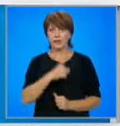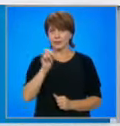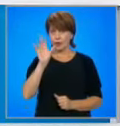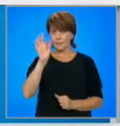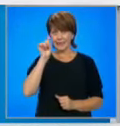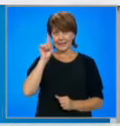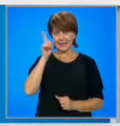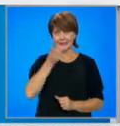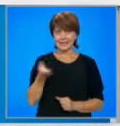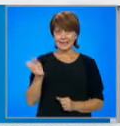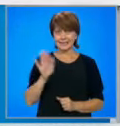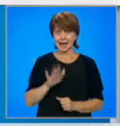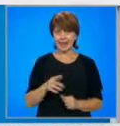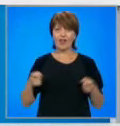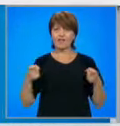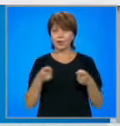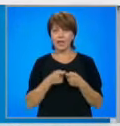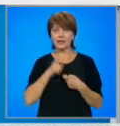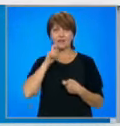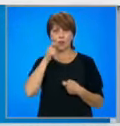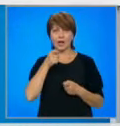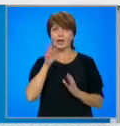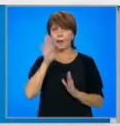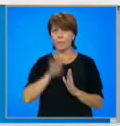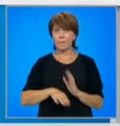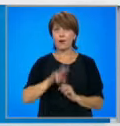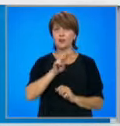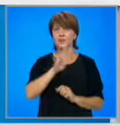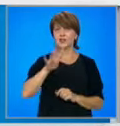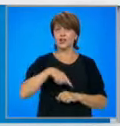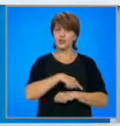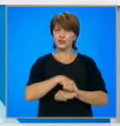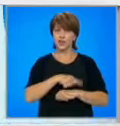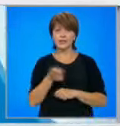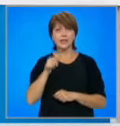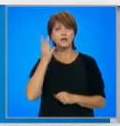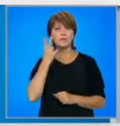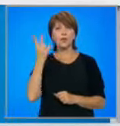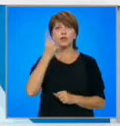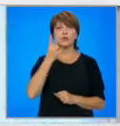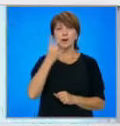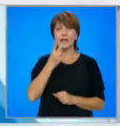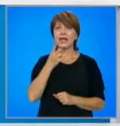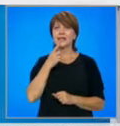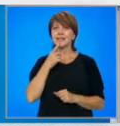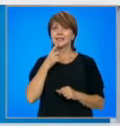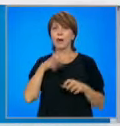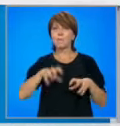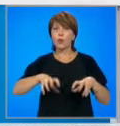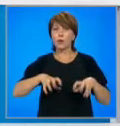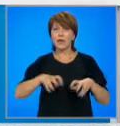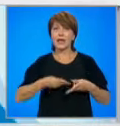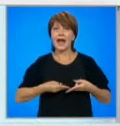150 дни след началото на войната в Украйна и по-малко от 24 часа след споразумението за деблокиране на износа